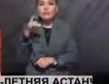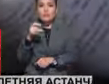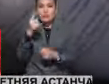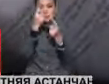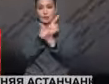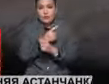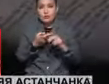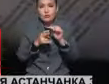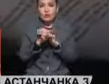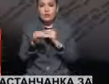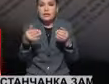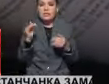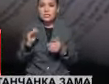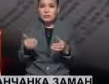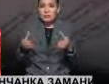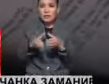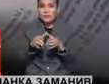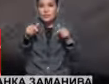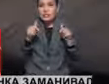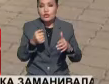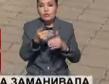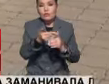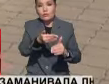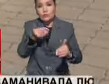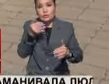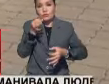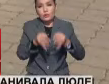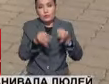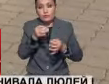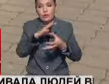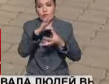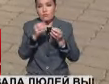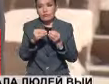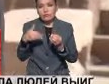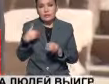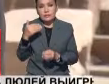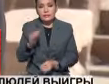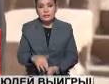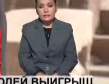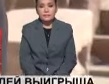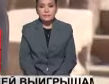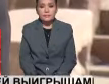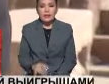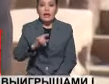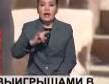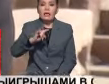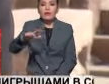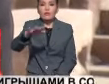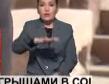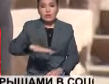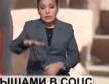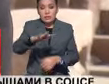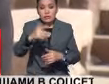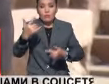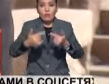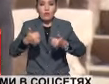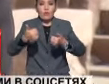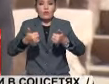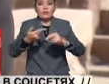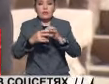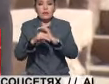представители частной компании пытались решить вопрос в досудебном порядке, но безрезультатно. Аэропорт ссылался все время на конкуренцию, что